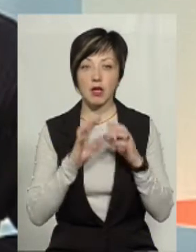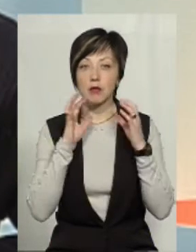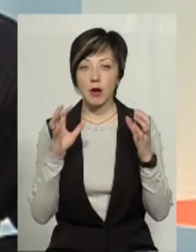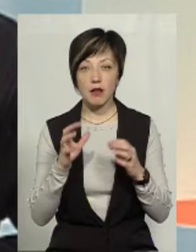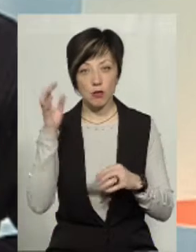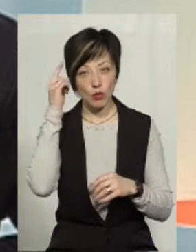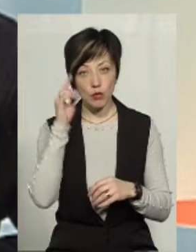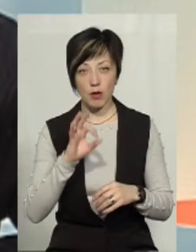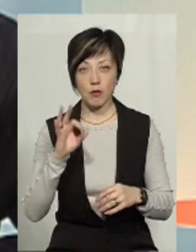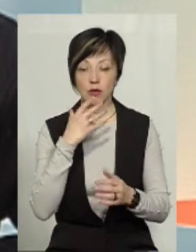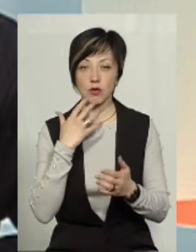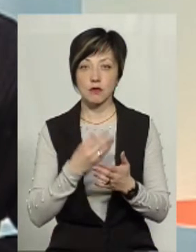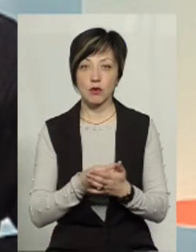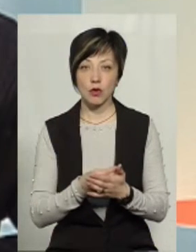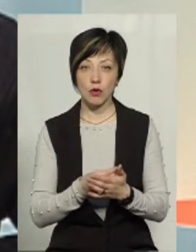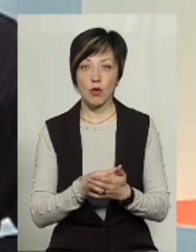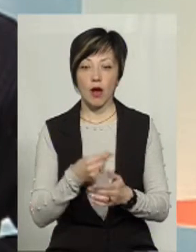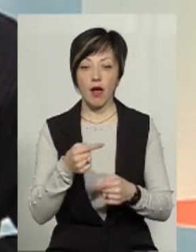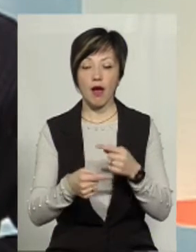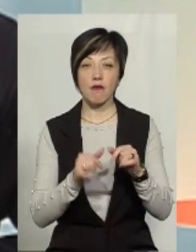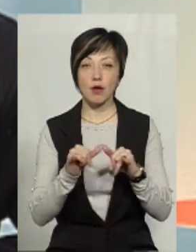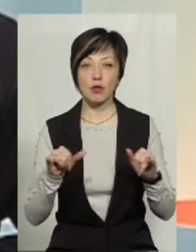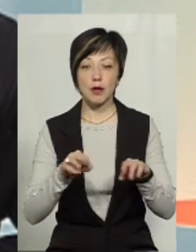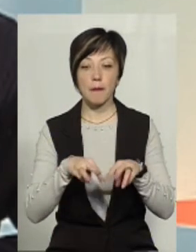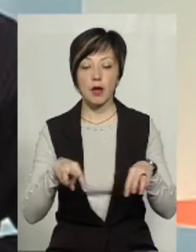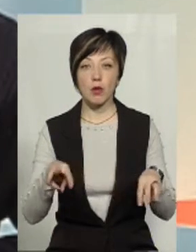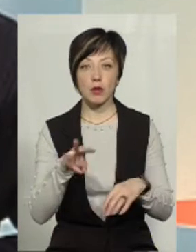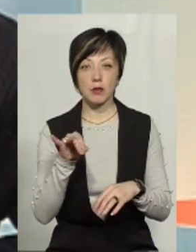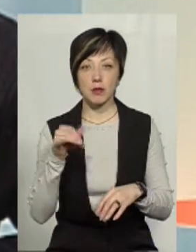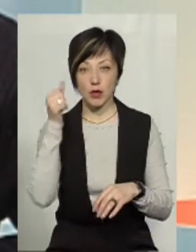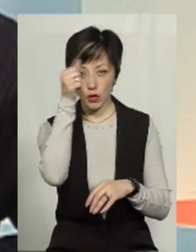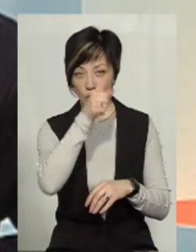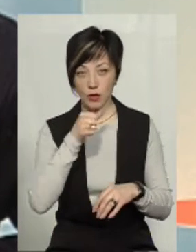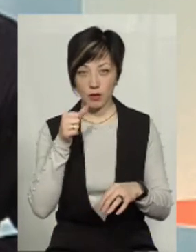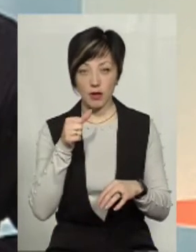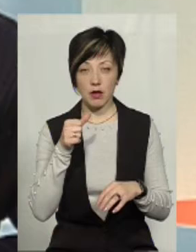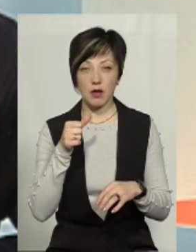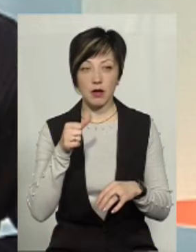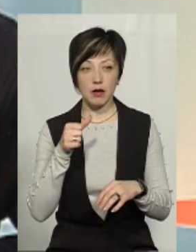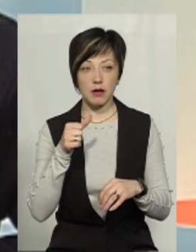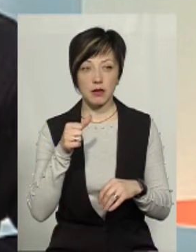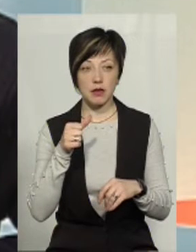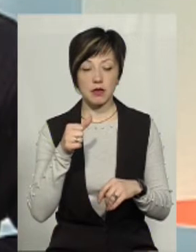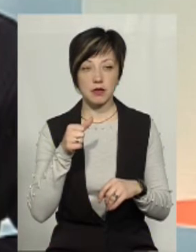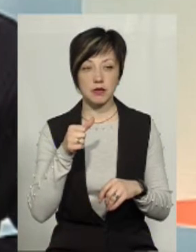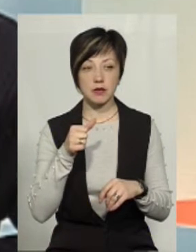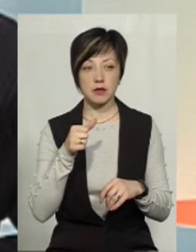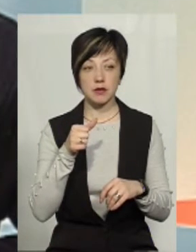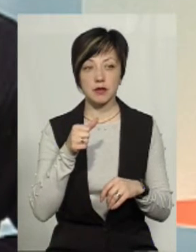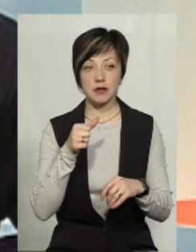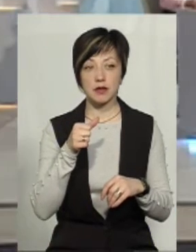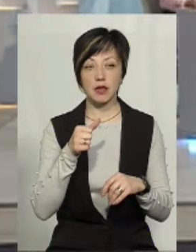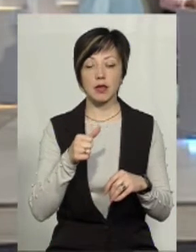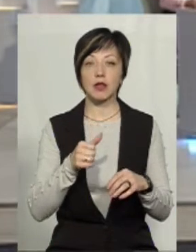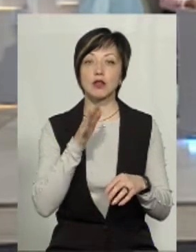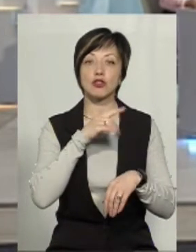байливо подумала про свою еволюцію мільйонами років. Логіка має якою? Відмерти органічні